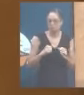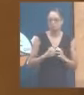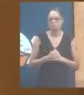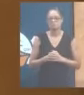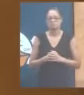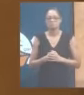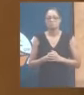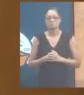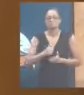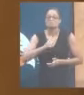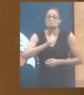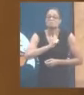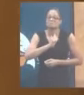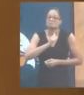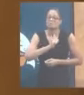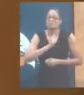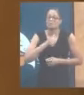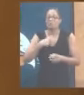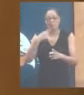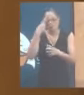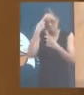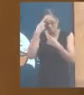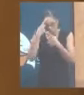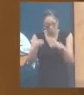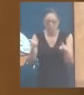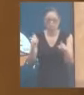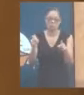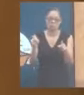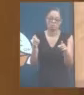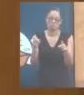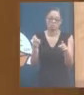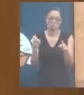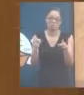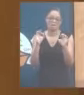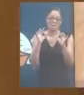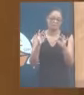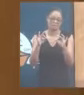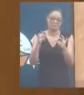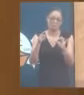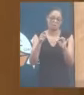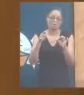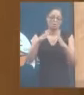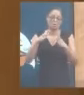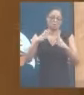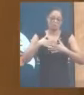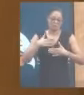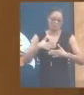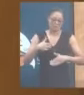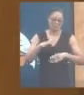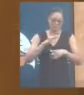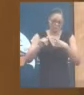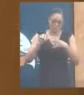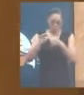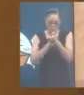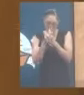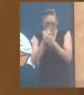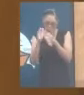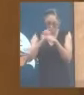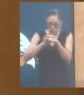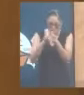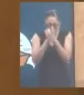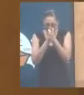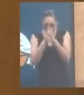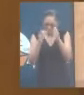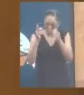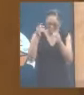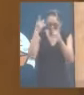moi, personnellement, je dénonce fermement ce type de merchandising politique qui nous met